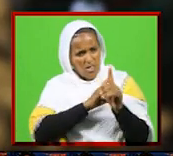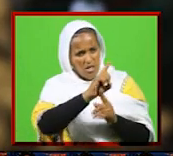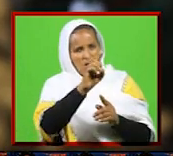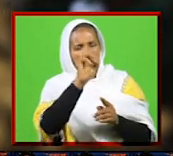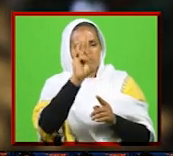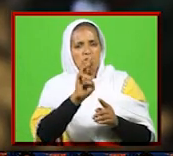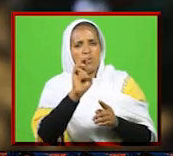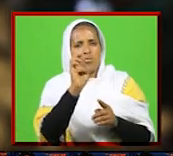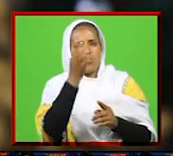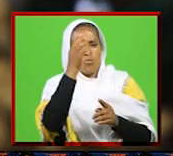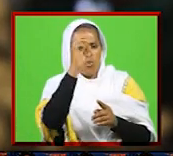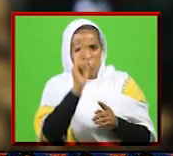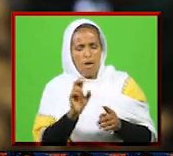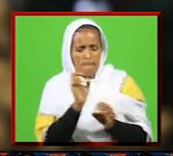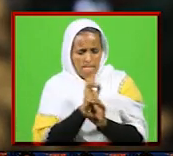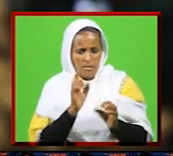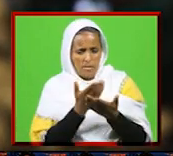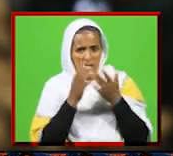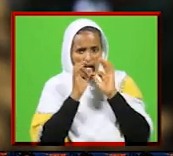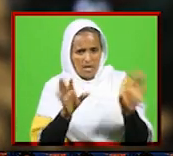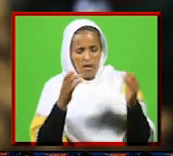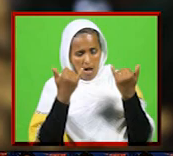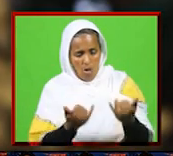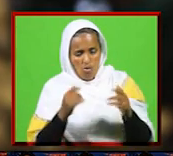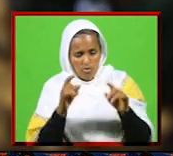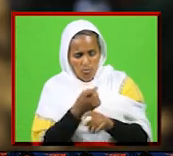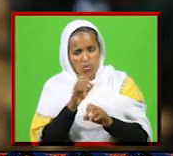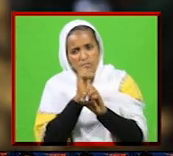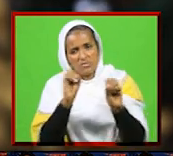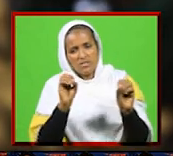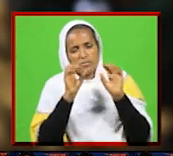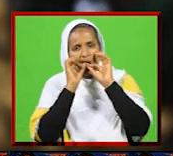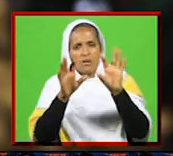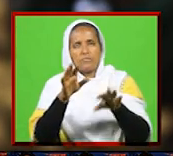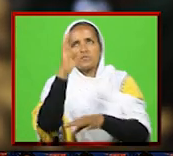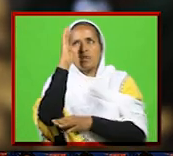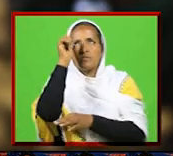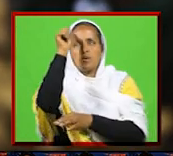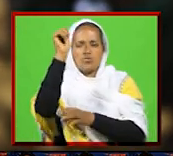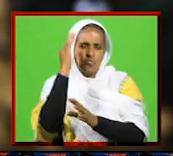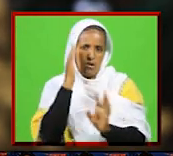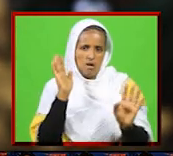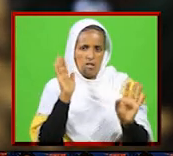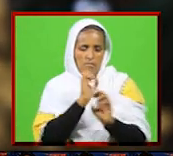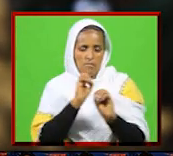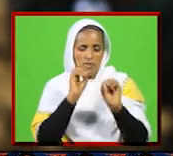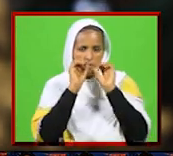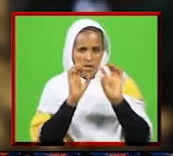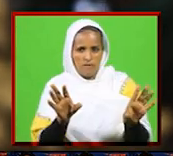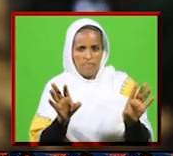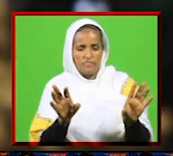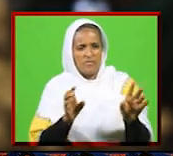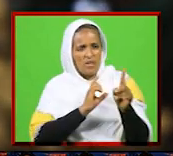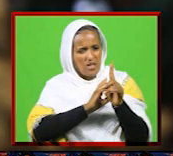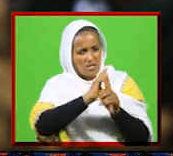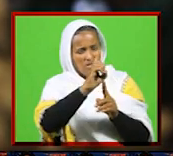ተረበሸ። ወዲያውን እንደሄድኩኝ ሄደርሽ እንደሄድኩኝ ቀጥታ ሰቆጣ ዝም ብዬ ምንም ነገር የለኝም። አሁንም ቢሆን ምንም የለኝም። ያውቃል ጌታ